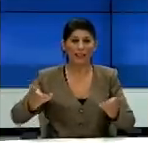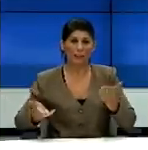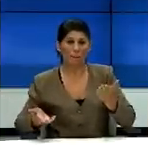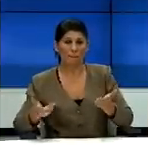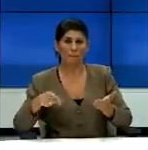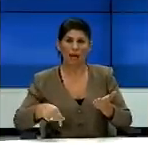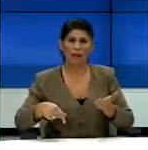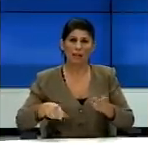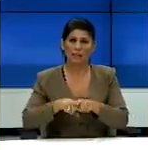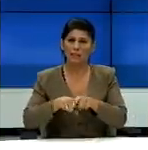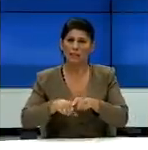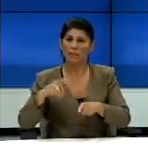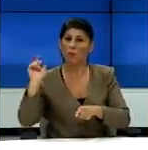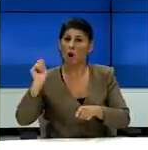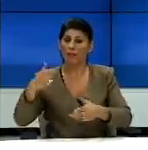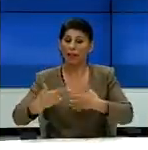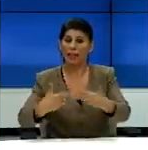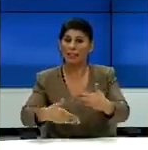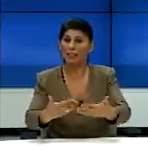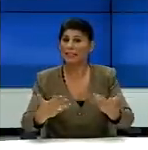με τις πολιτικές εξελίξεις.